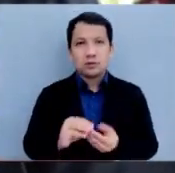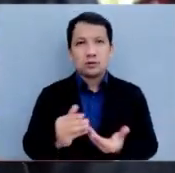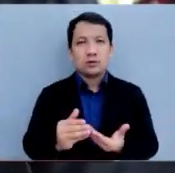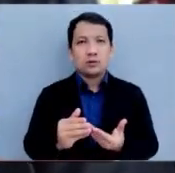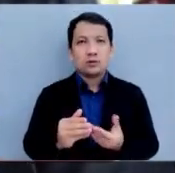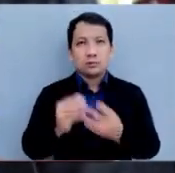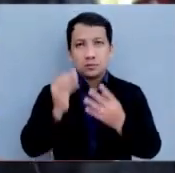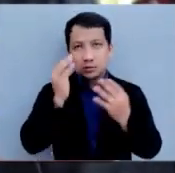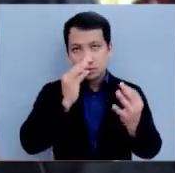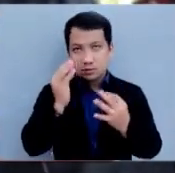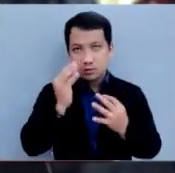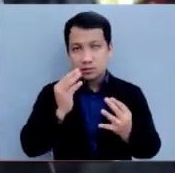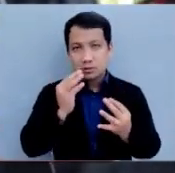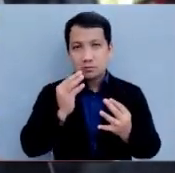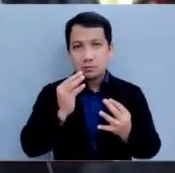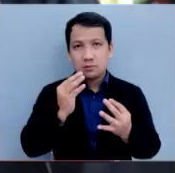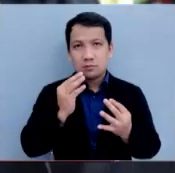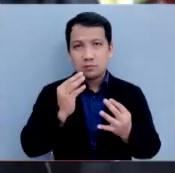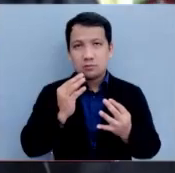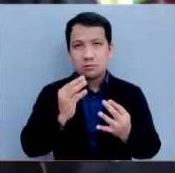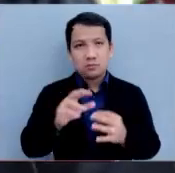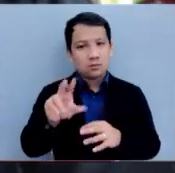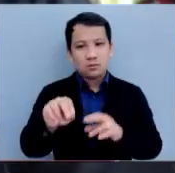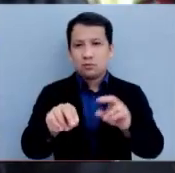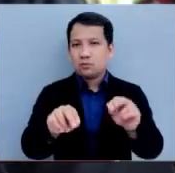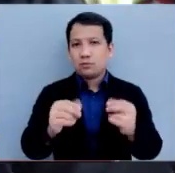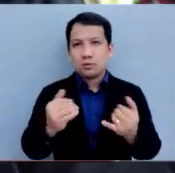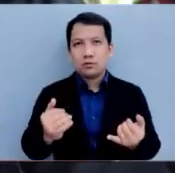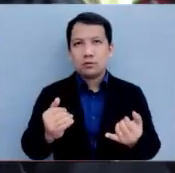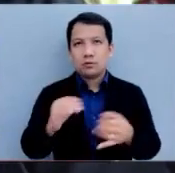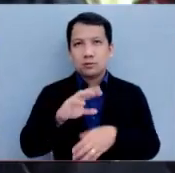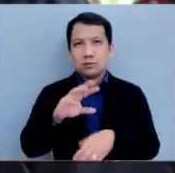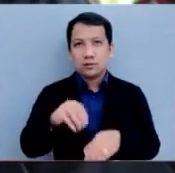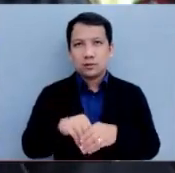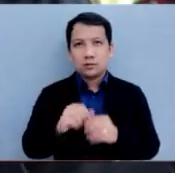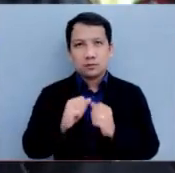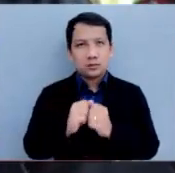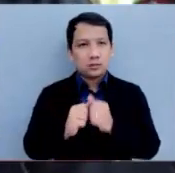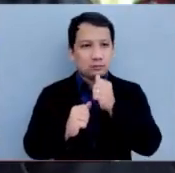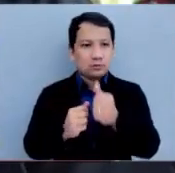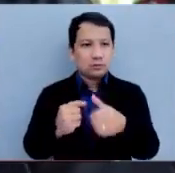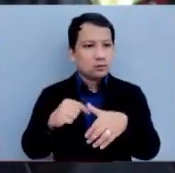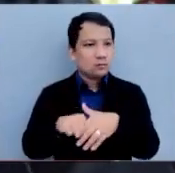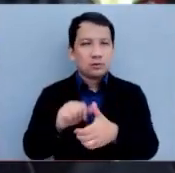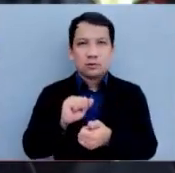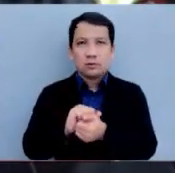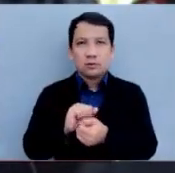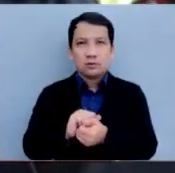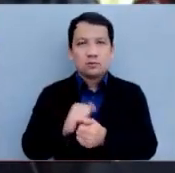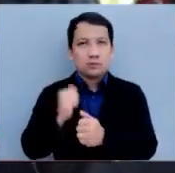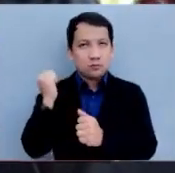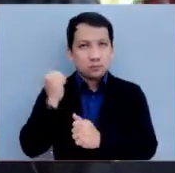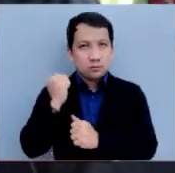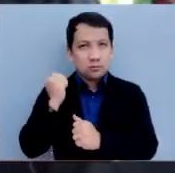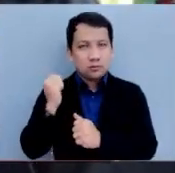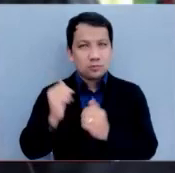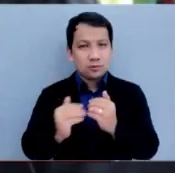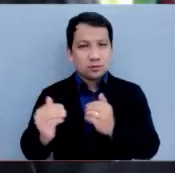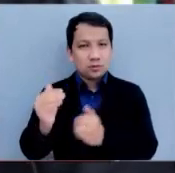drugs, it's a no-no na we get involved into it. And sana let's take advantage of